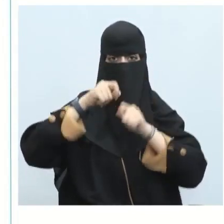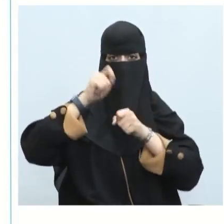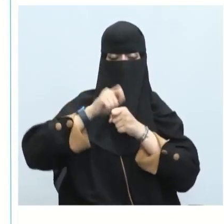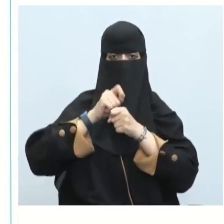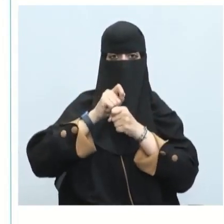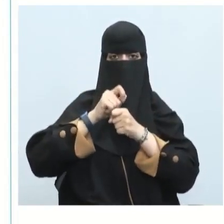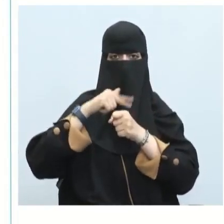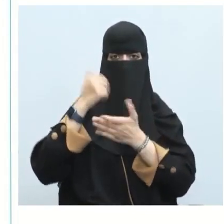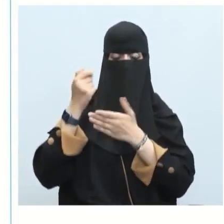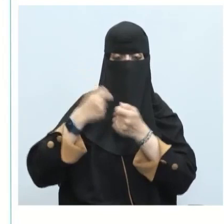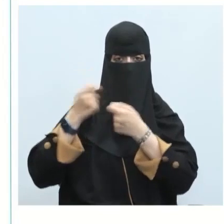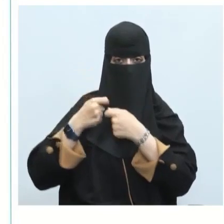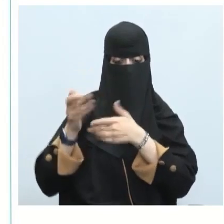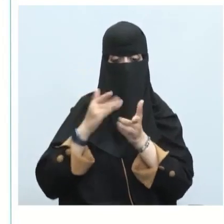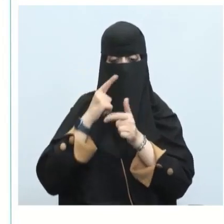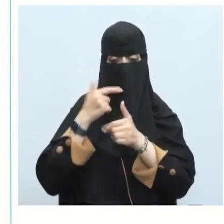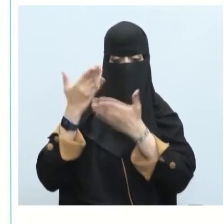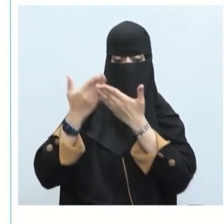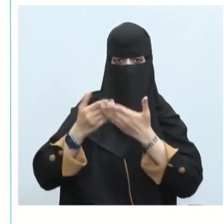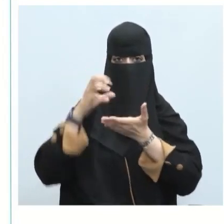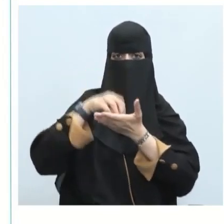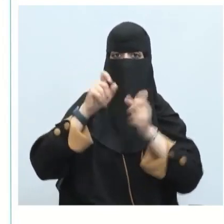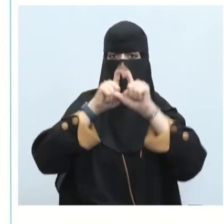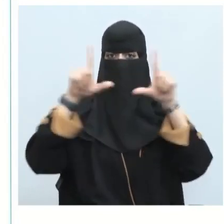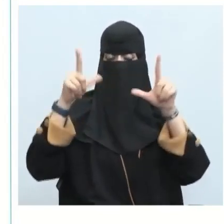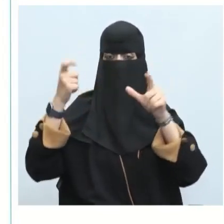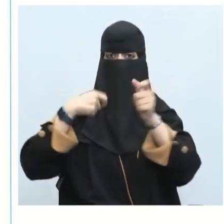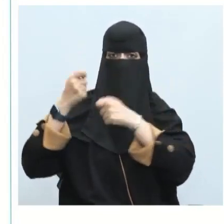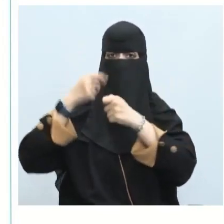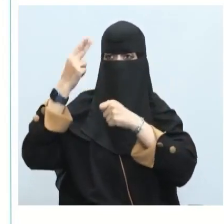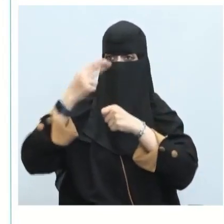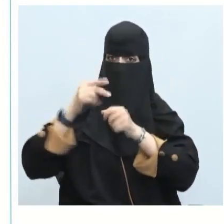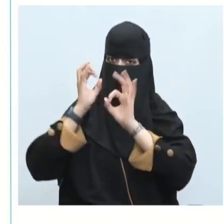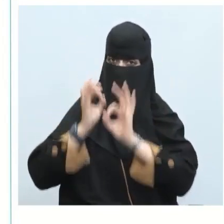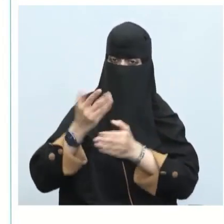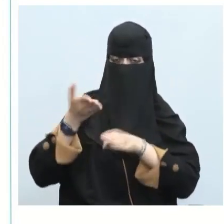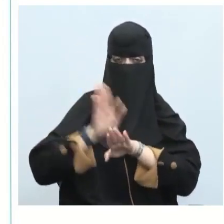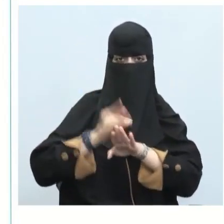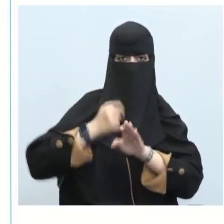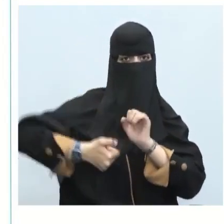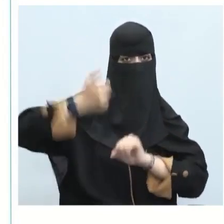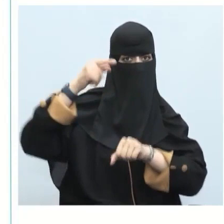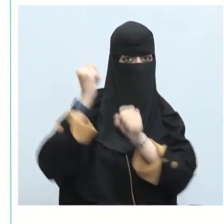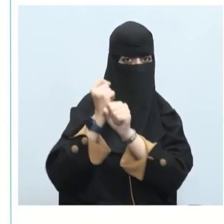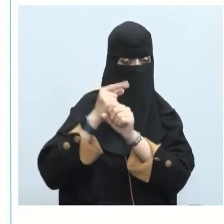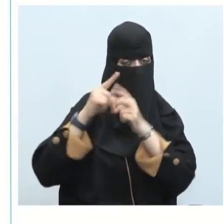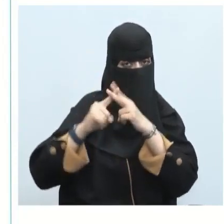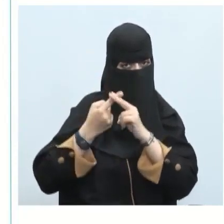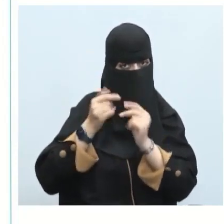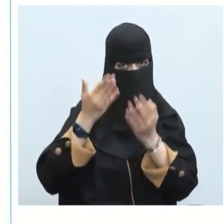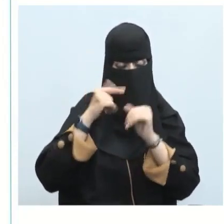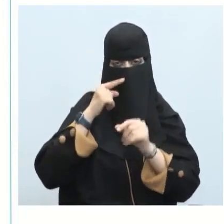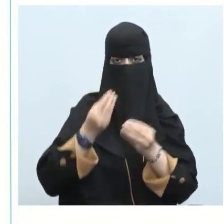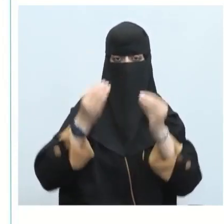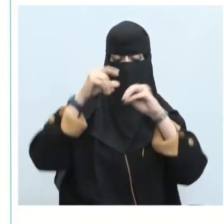الاعمال التجاريه يساعد الموقع الالكتروني المصمم جيدا على نجاح الاعمال وصناعتها